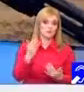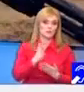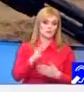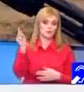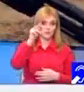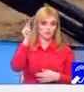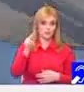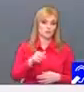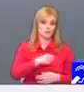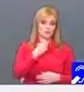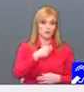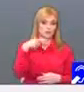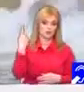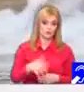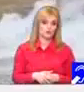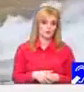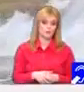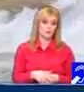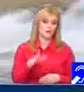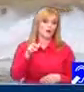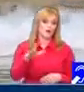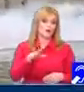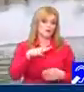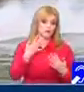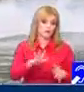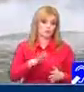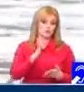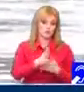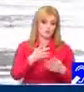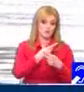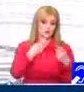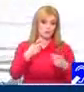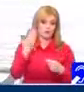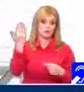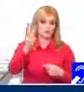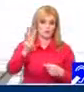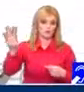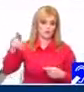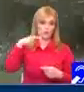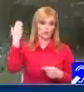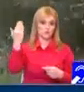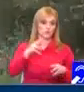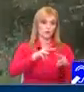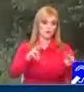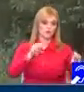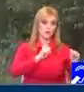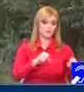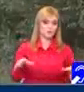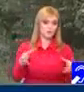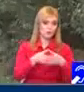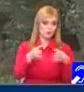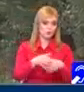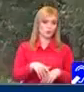grupul operativ de trupe ruse. Potrivit comunicatului publicat pe site-ul oficial al Ministerului Apărării al Federației Ruse, grupul operativ